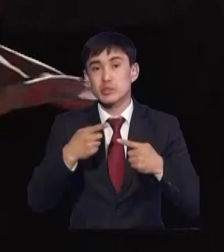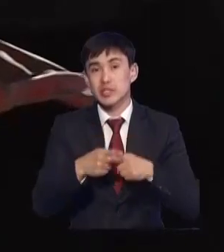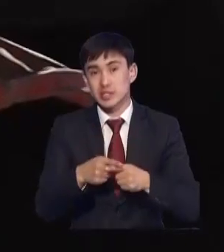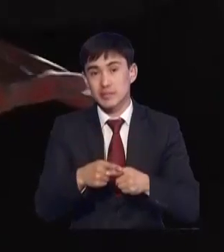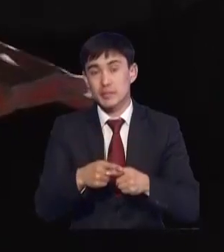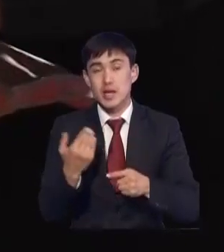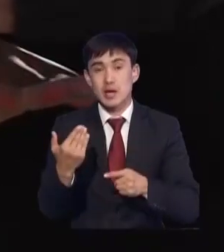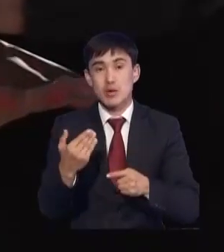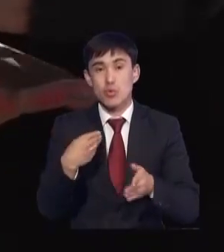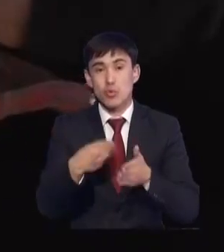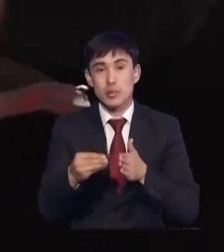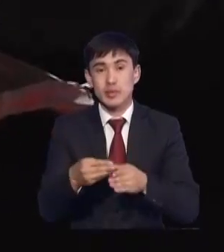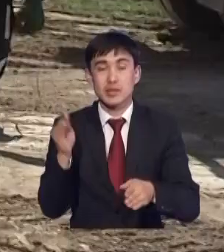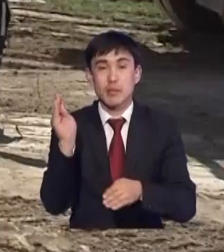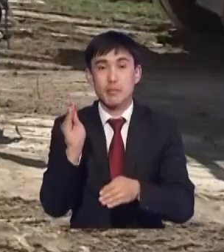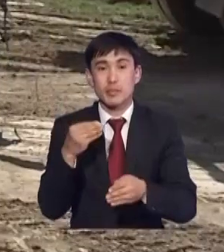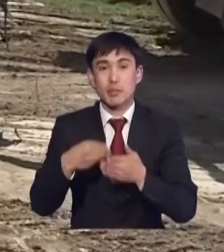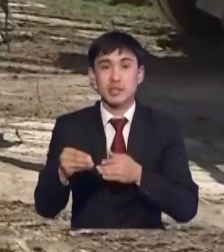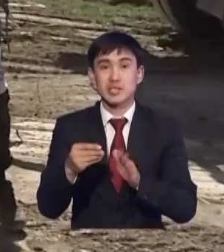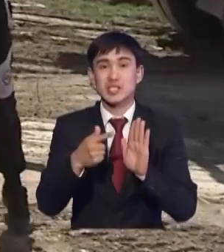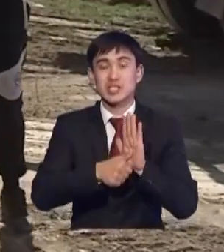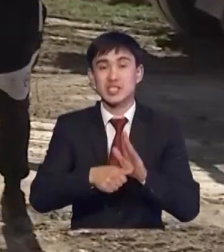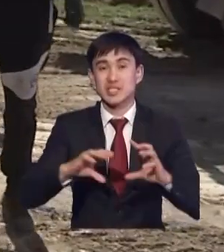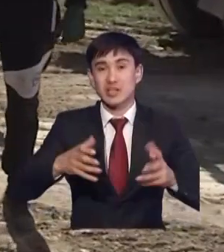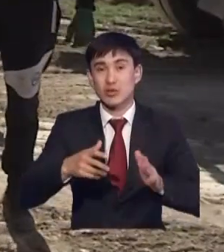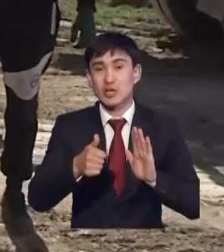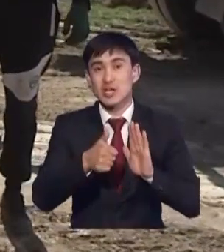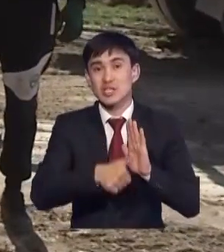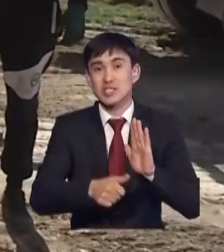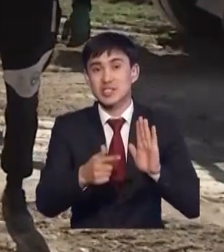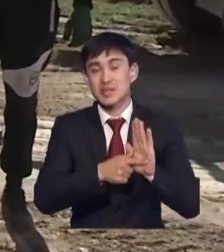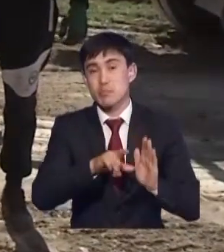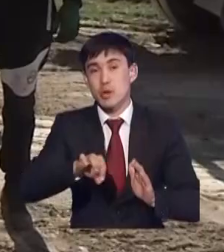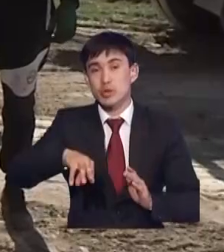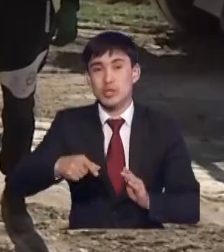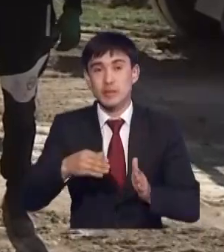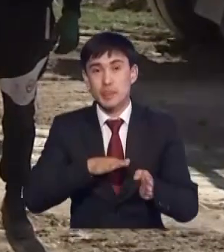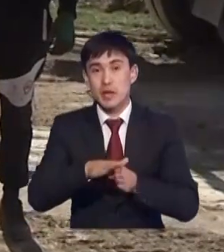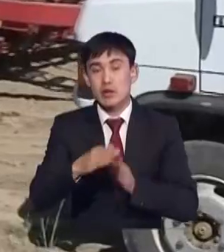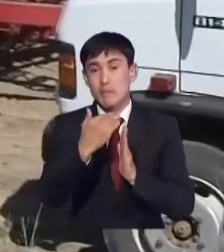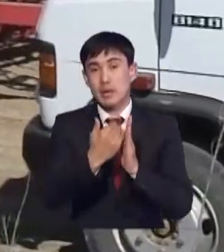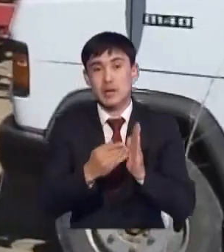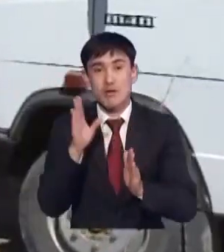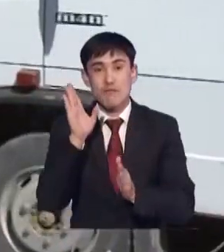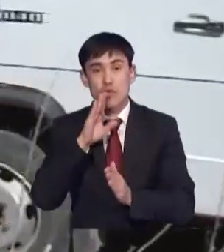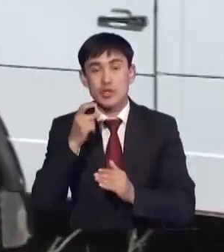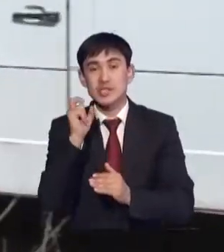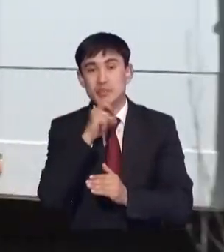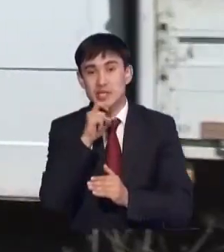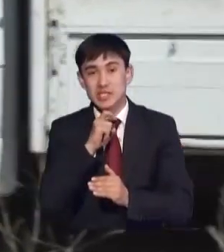квартале приобретено дополнительно шесть тракторов на сумму более 67 млн тенге реализована программа по